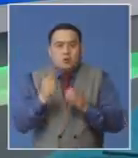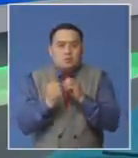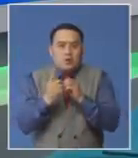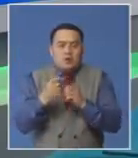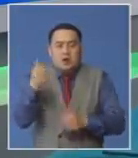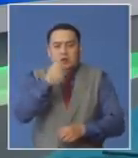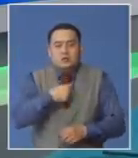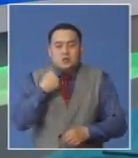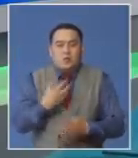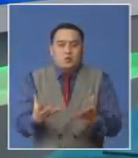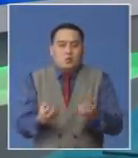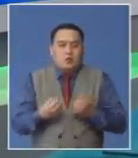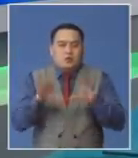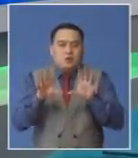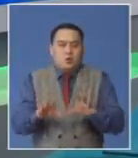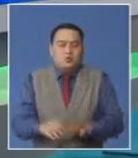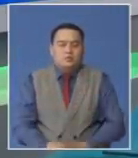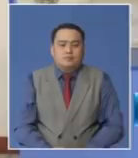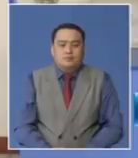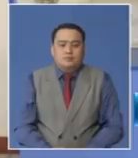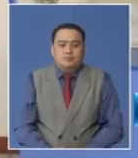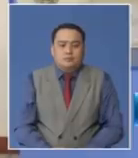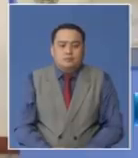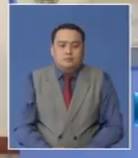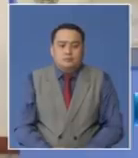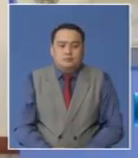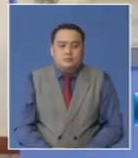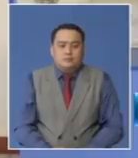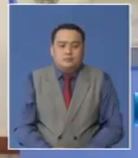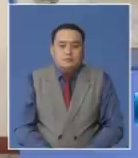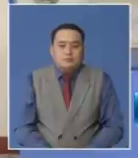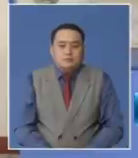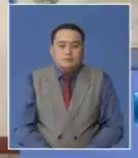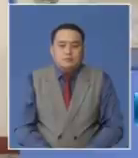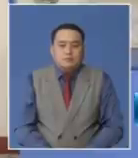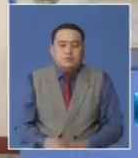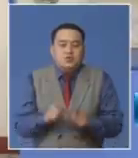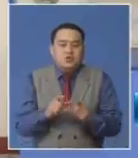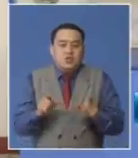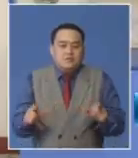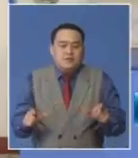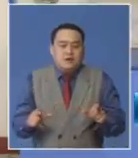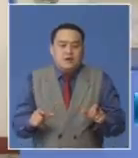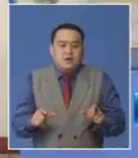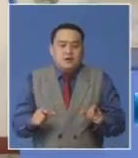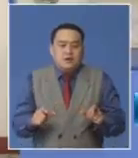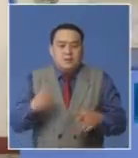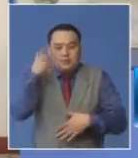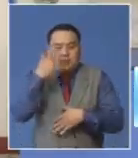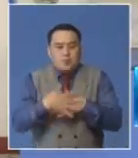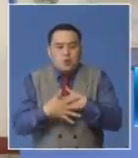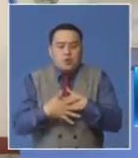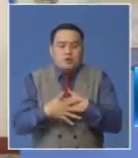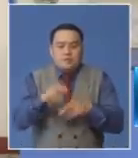при я тогда и 1011 году человек осознает свою вину то есть возмещает материальный моральный ущерб